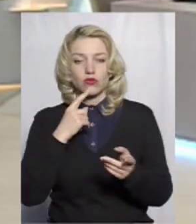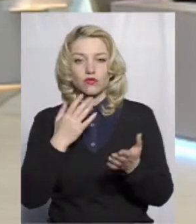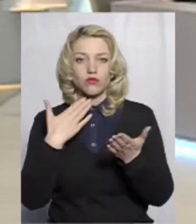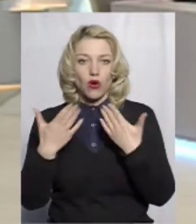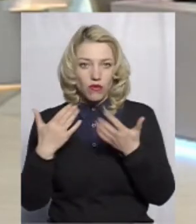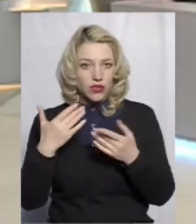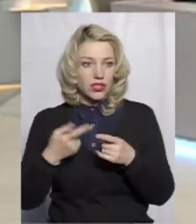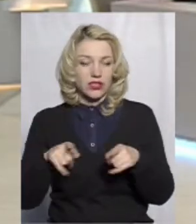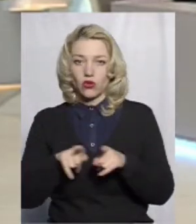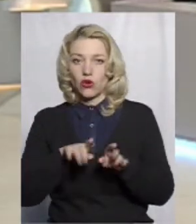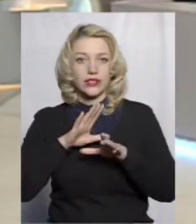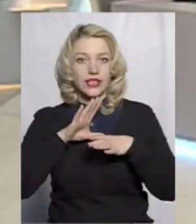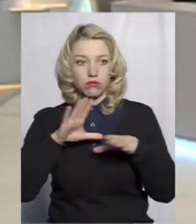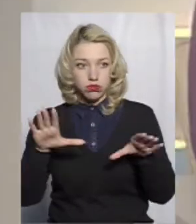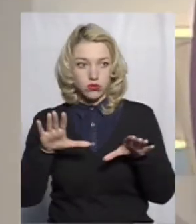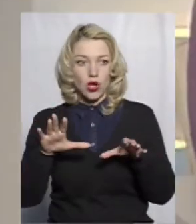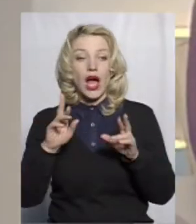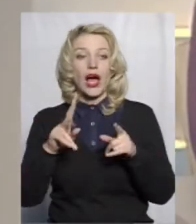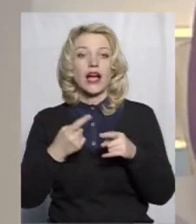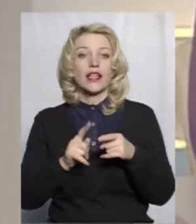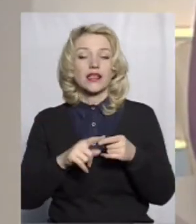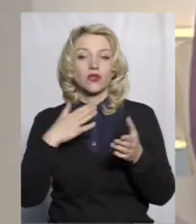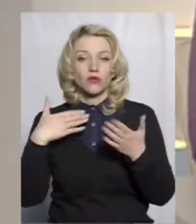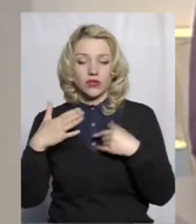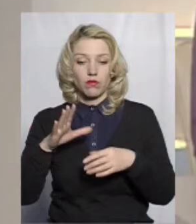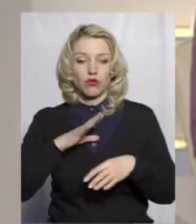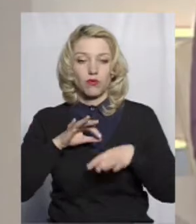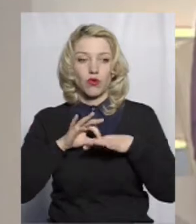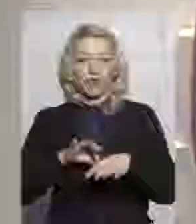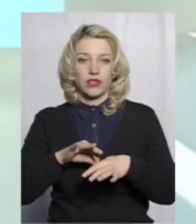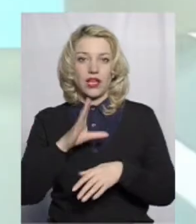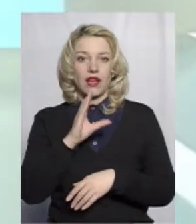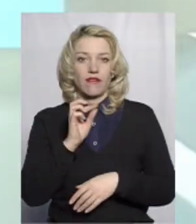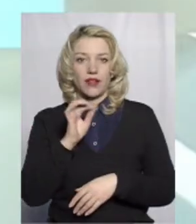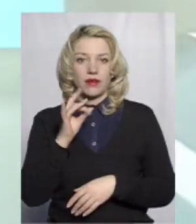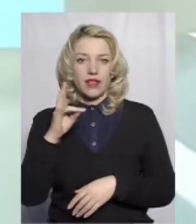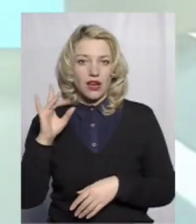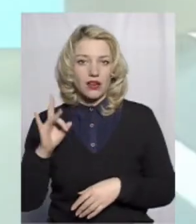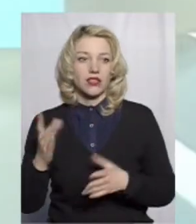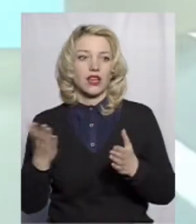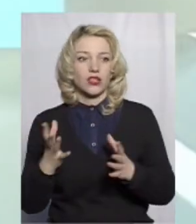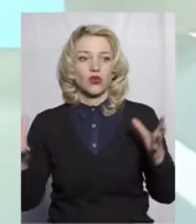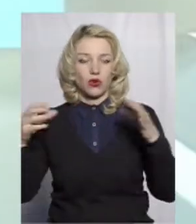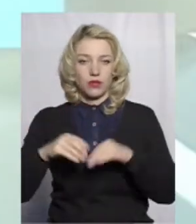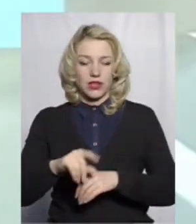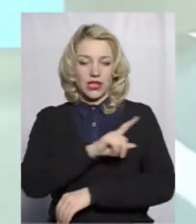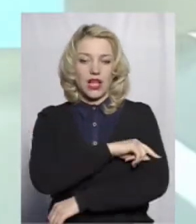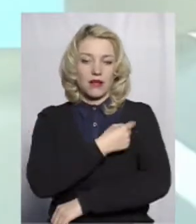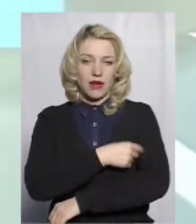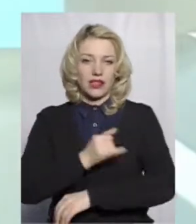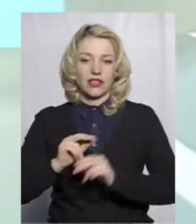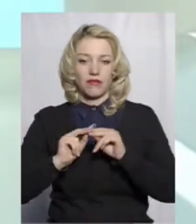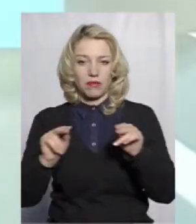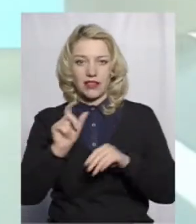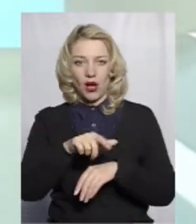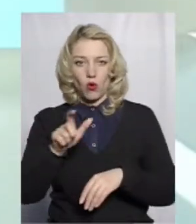поговорити, не було. Але взагалі у нас позавчора був проведений вебінар, який ми об'єднали і медиків, і